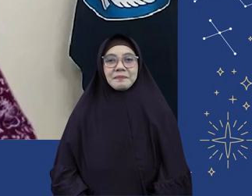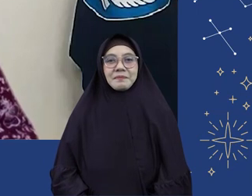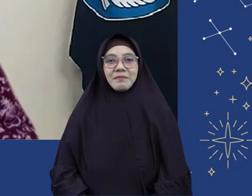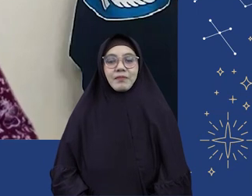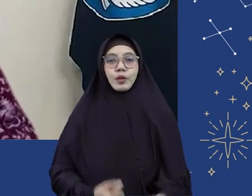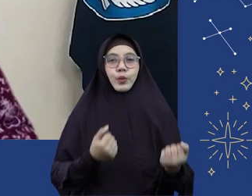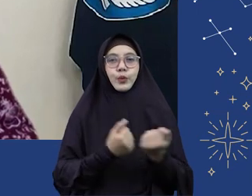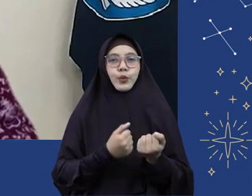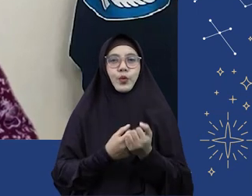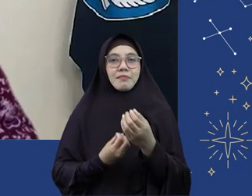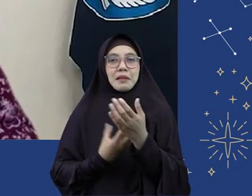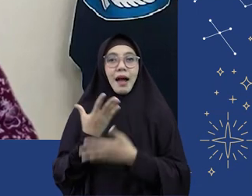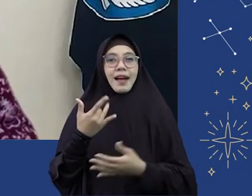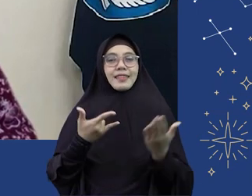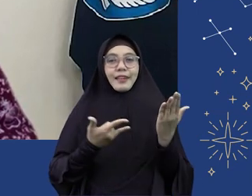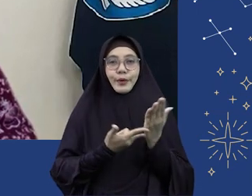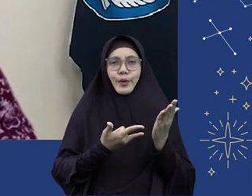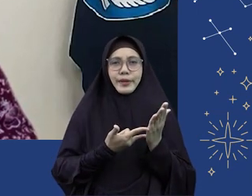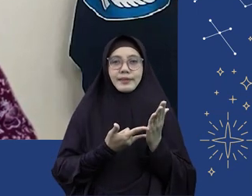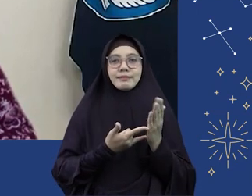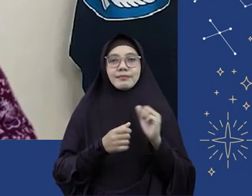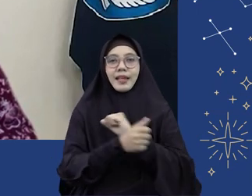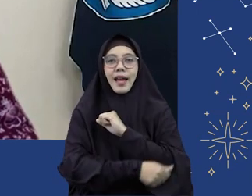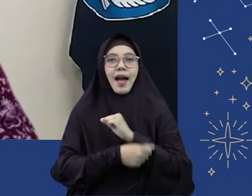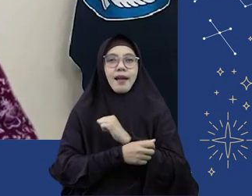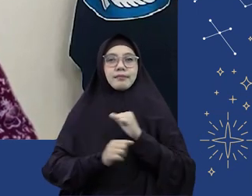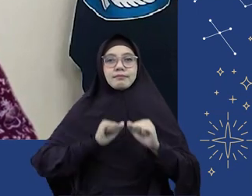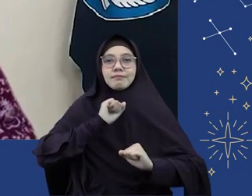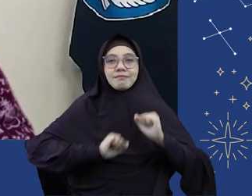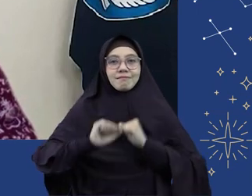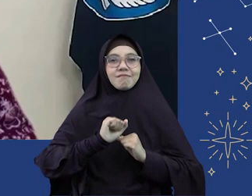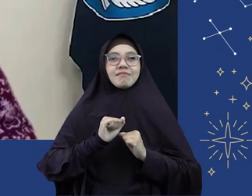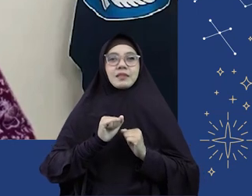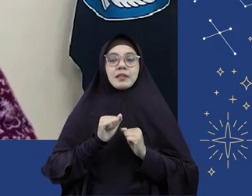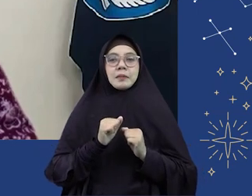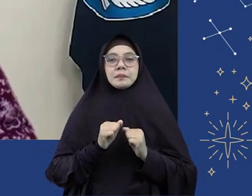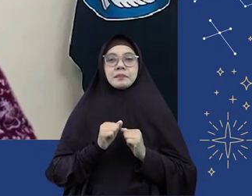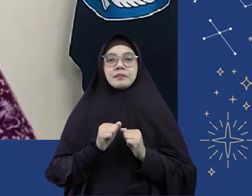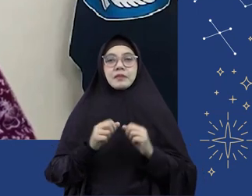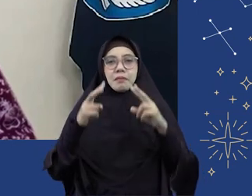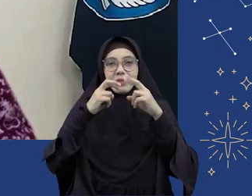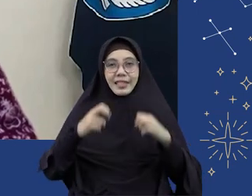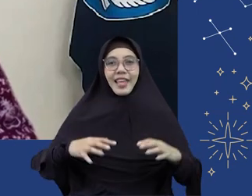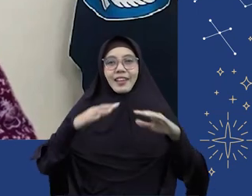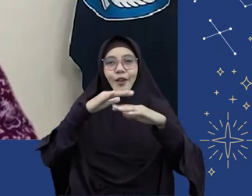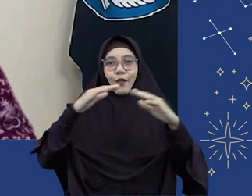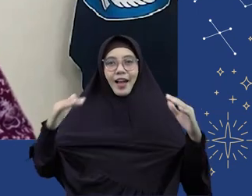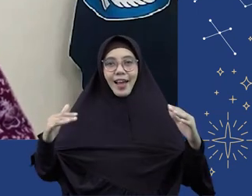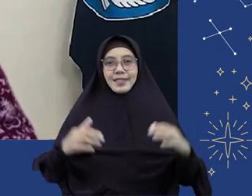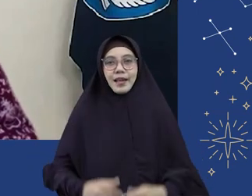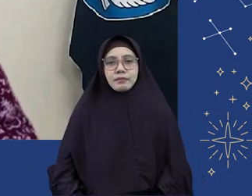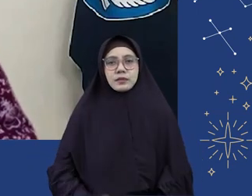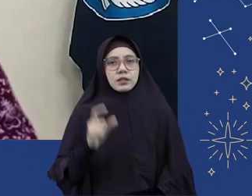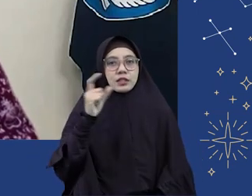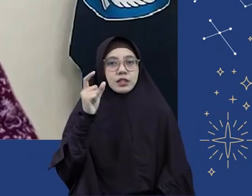teknologi negara-negara dunia saat ini semakin berlomba-lomba melakukan perjalanan dan eksplorasi luar angkasa mencari